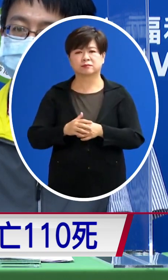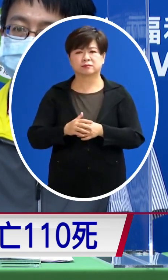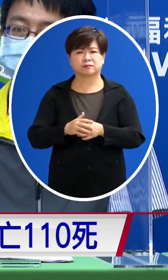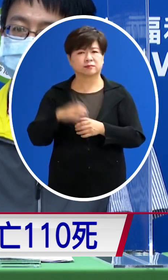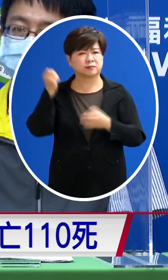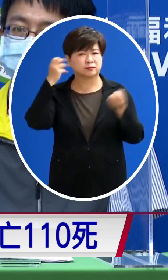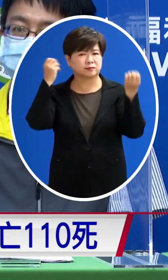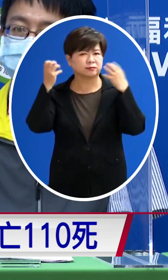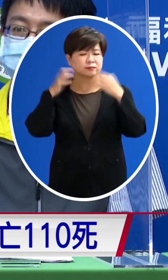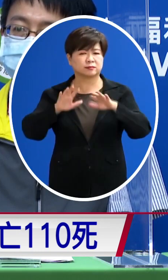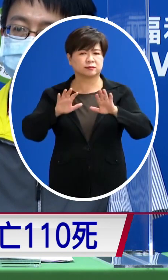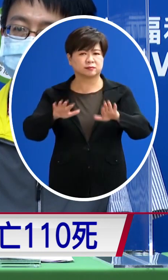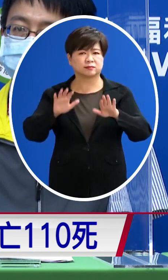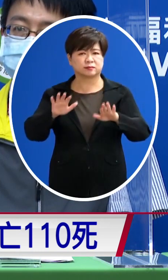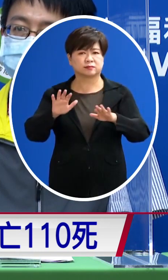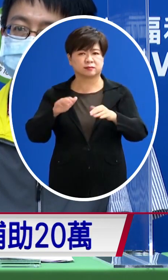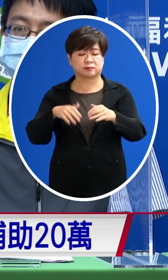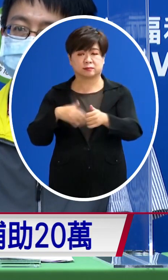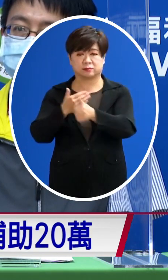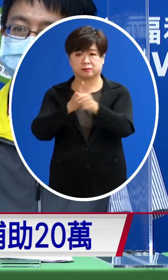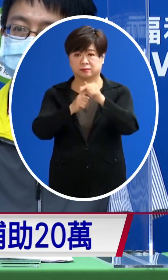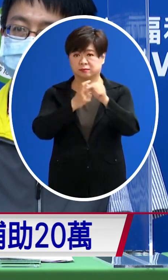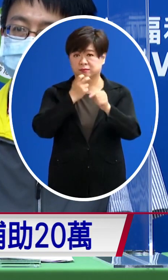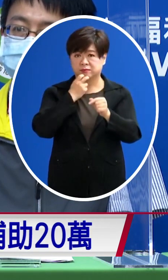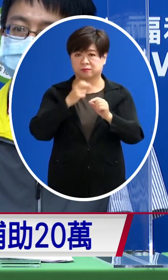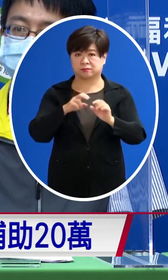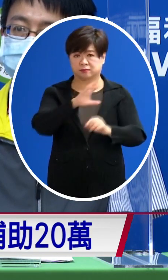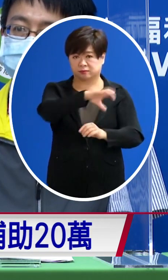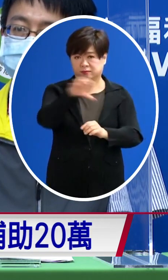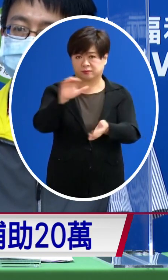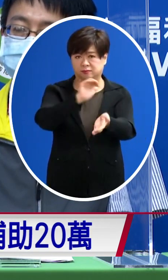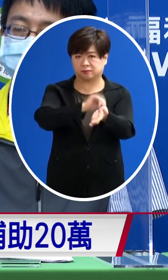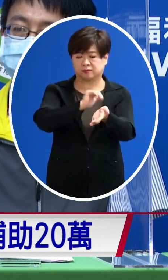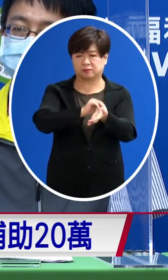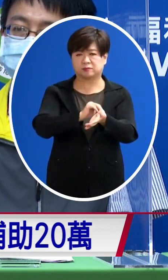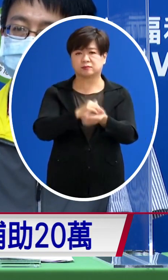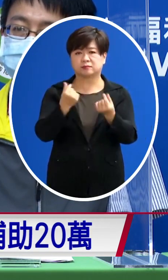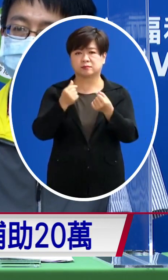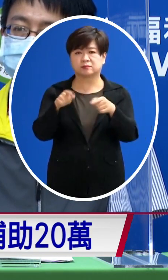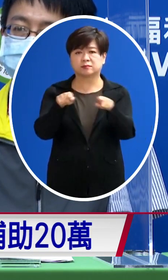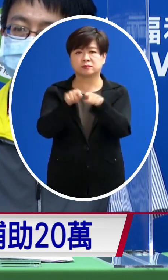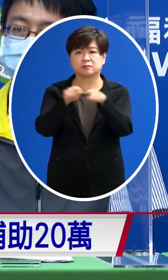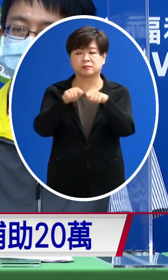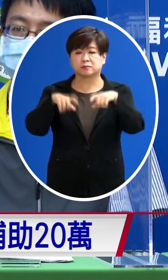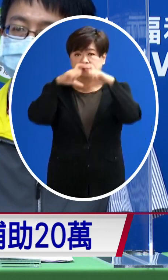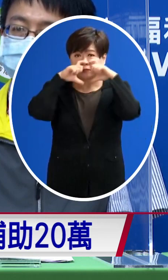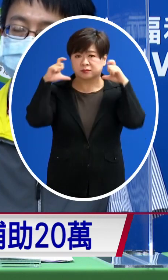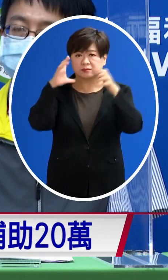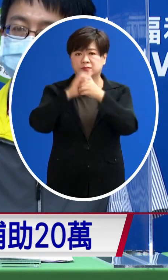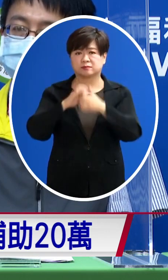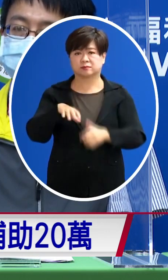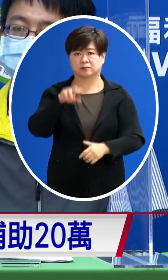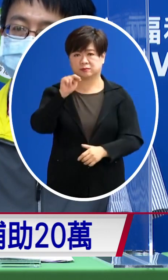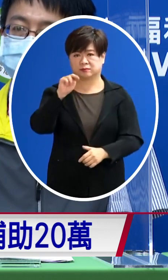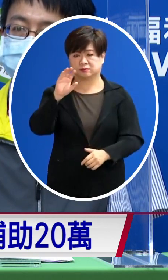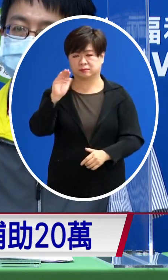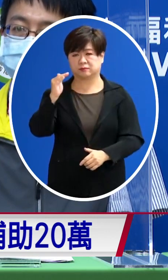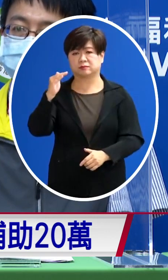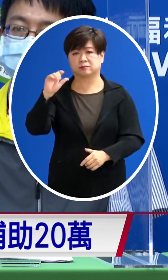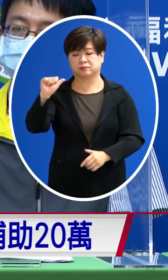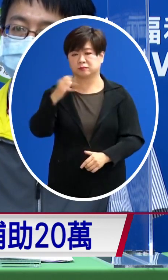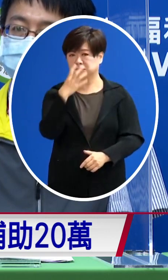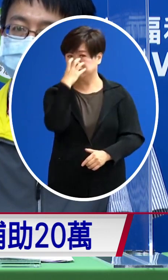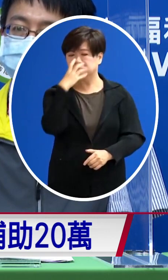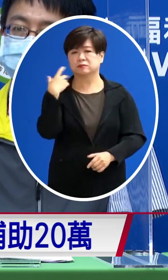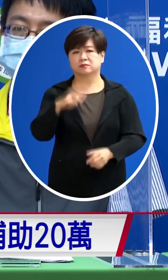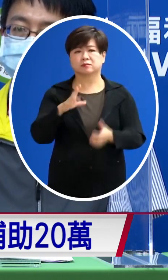那我们现在呢？我们给中央、地方医疗院所的医用平面口罩、N95 口罩、隔离衣及防护衣，好，都